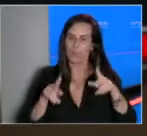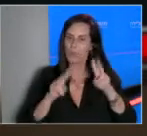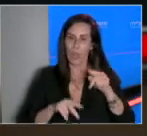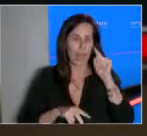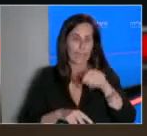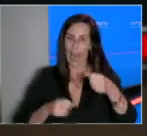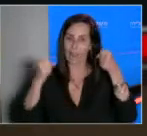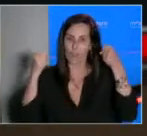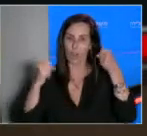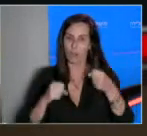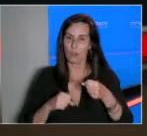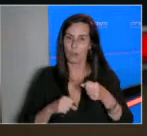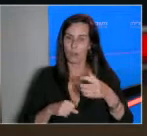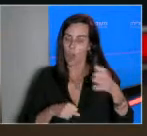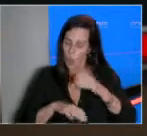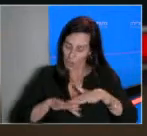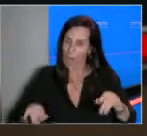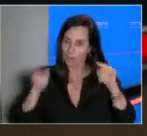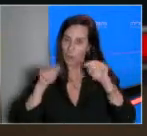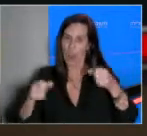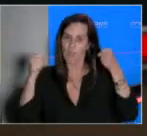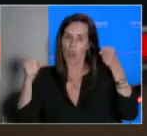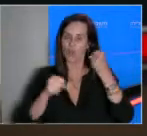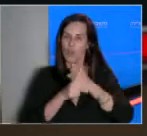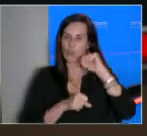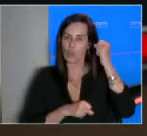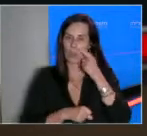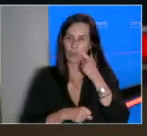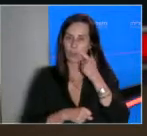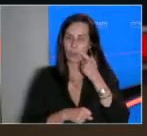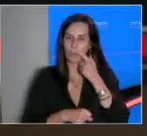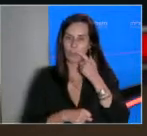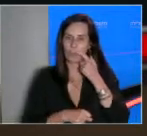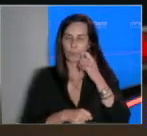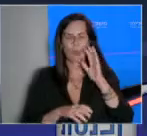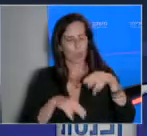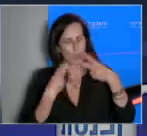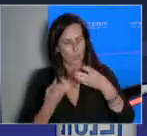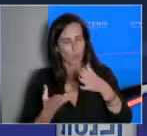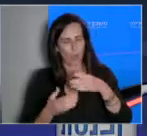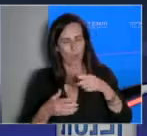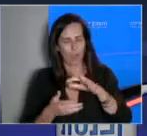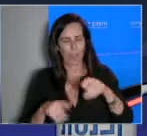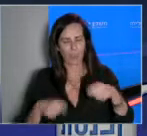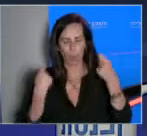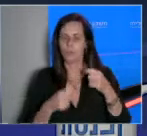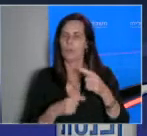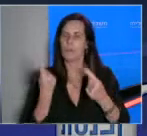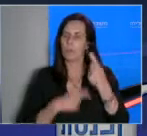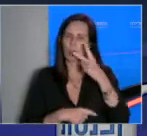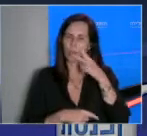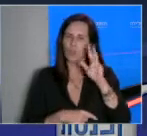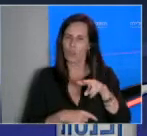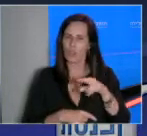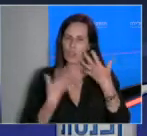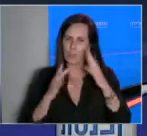להגיע להפגנות גם. קחו ילדים, קחו את הילדים שלכם להפגנות של עובדות הסוציאליות. אבל בוא רגע, בוא נתמקד רגע בנושא הזה. כן. תראה, כי פתאום אני רואה שיש